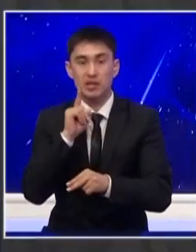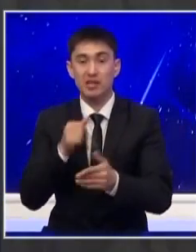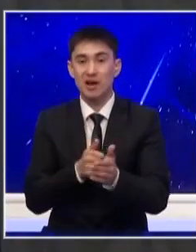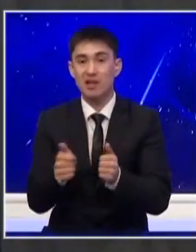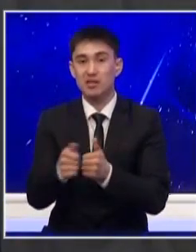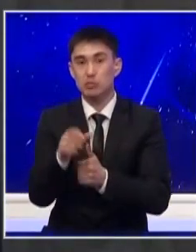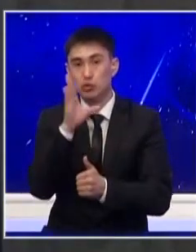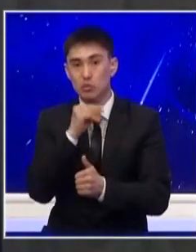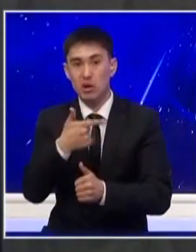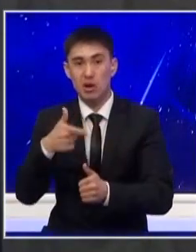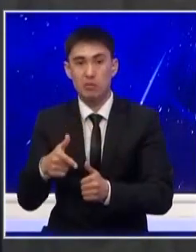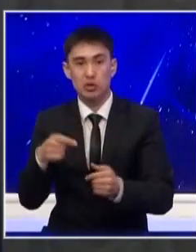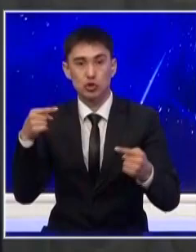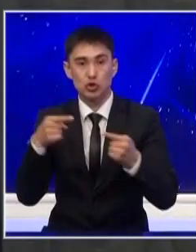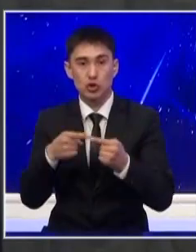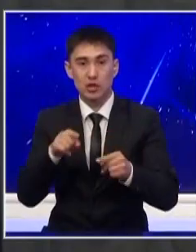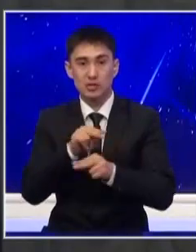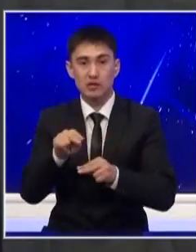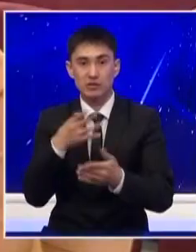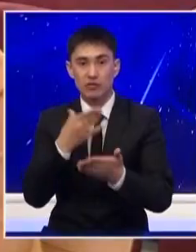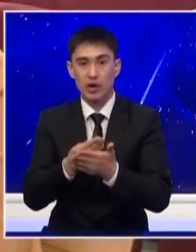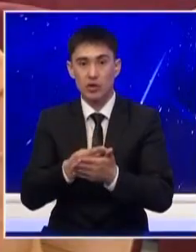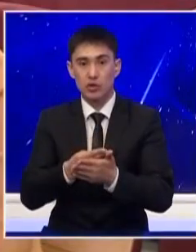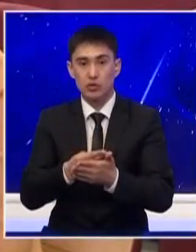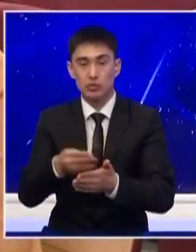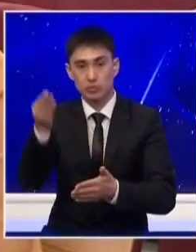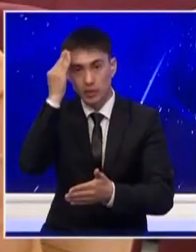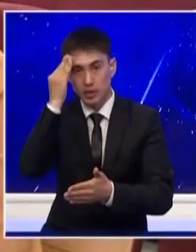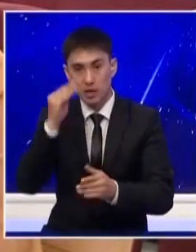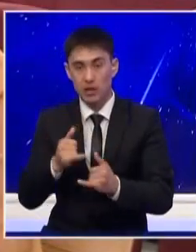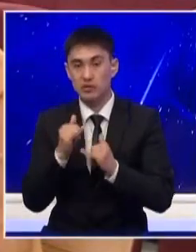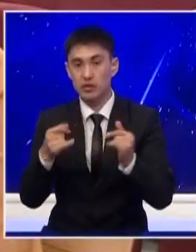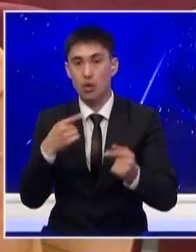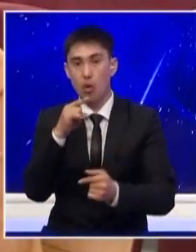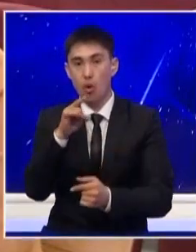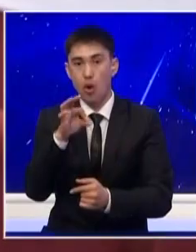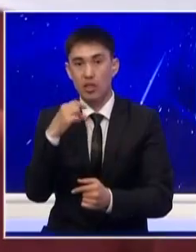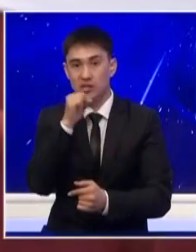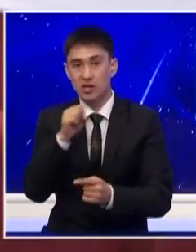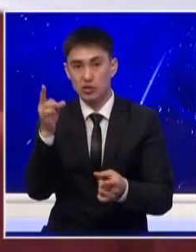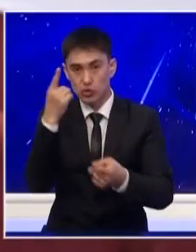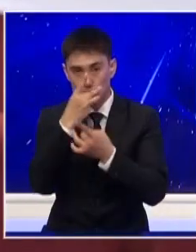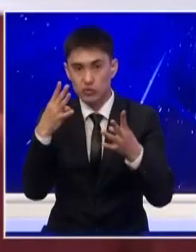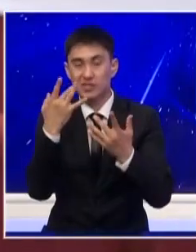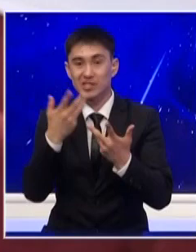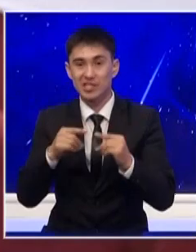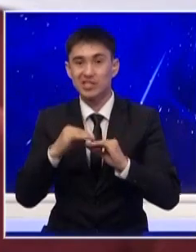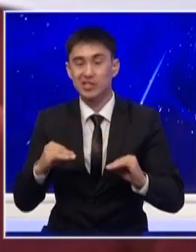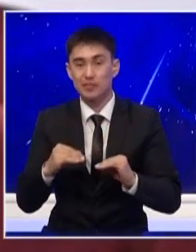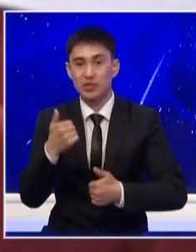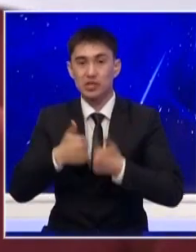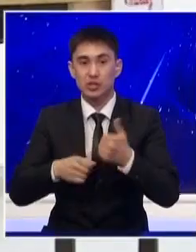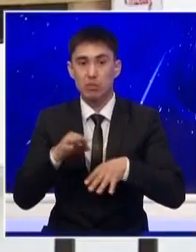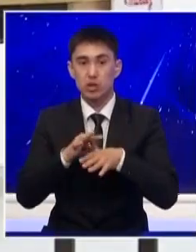лидеров, способных грамотно и четко отстаивать свою точку зрения, развитие ораторского искусства среди учащихся.